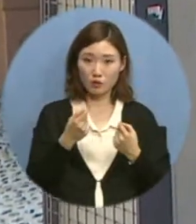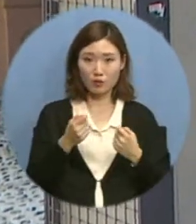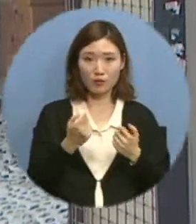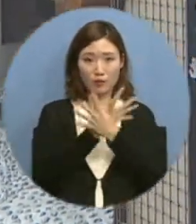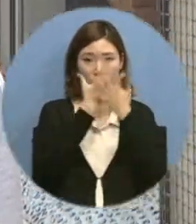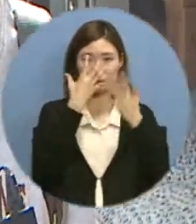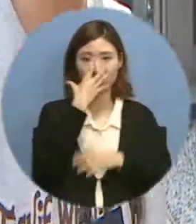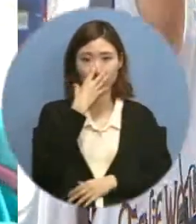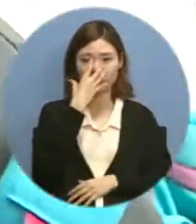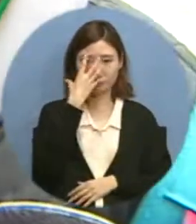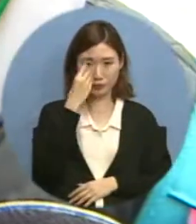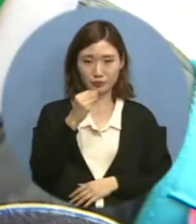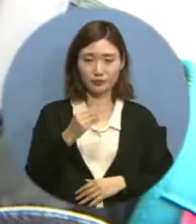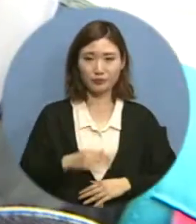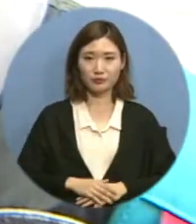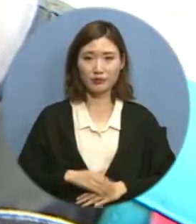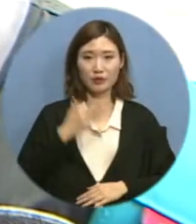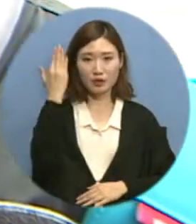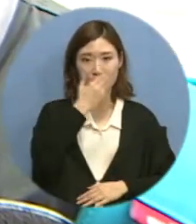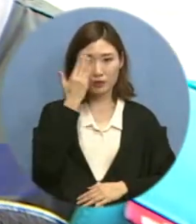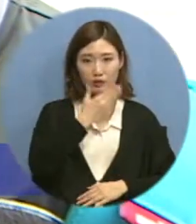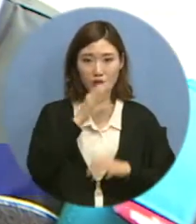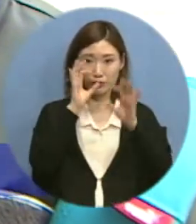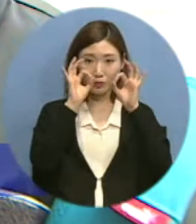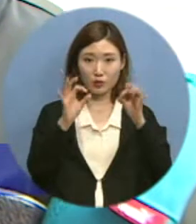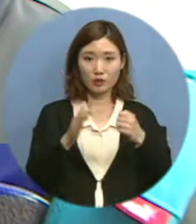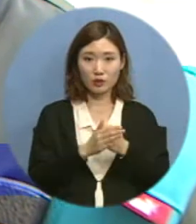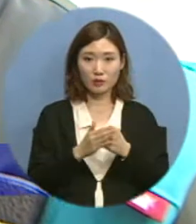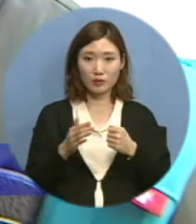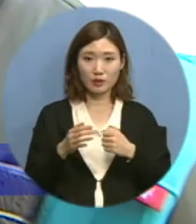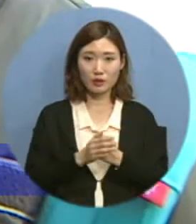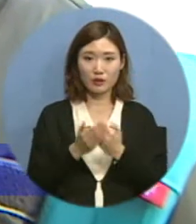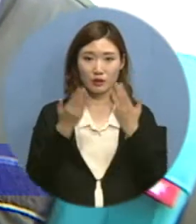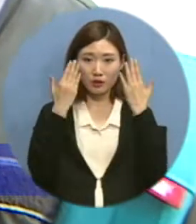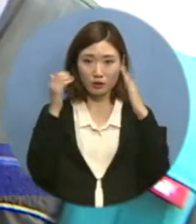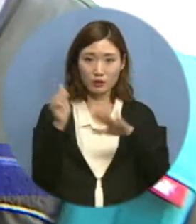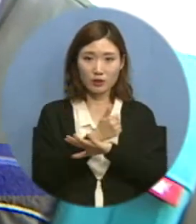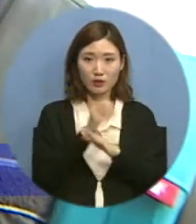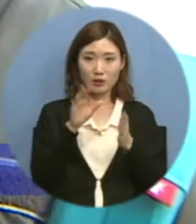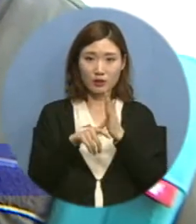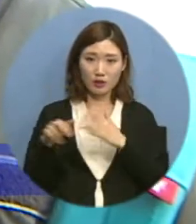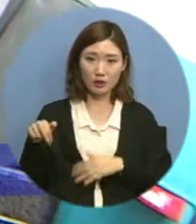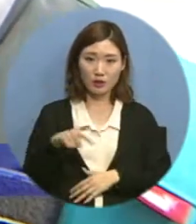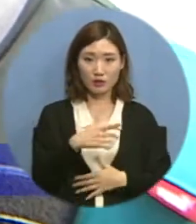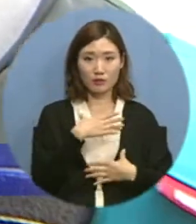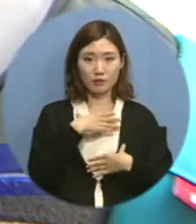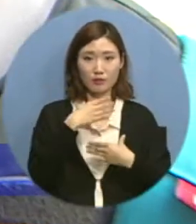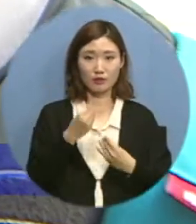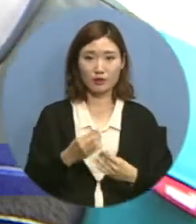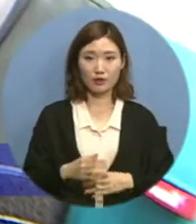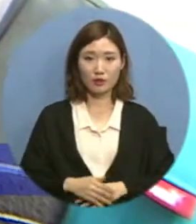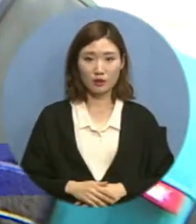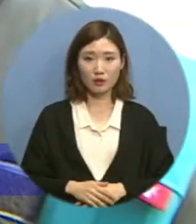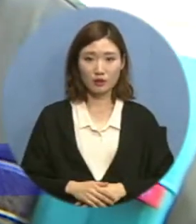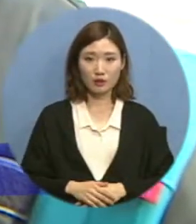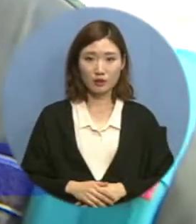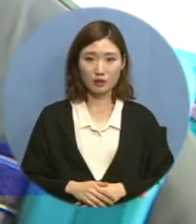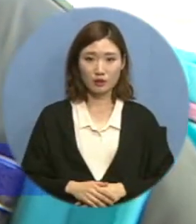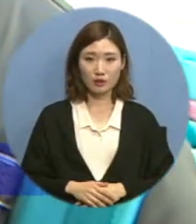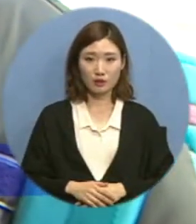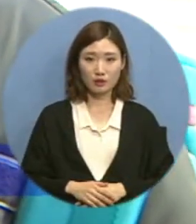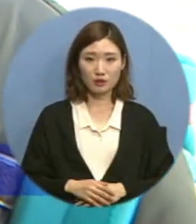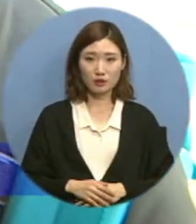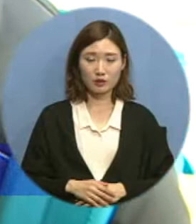좋은 것 같아요. 좀 깔끔해 보이니까 학교 다닐 때좀 보기 편한 것 같아요. 좀 신경